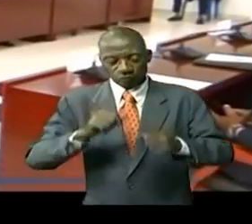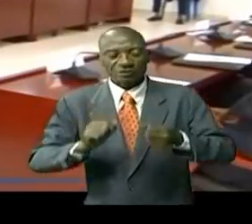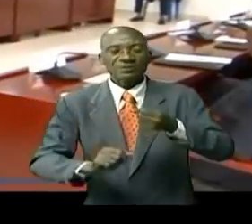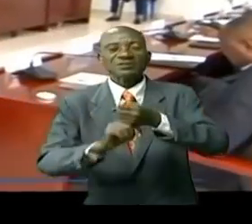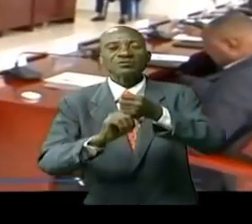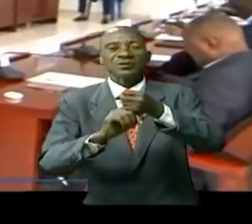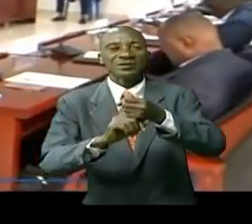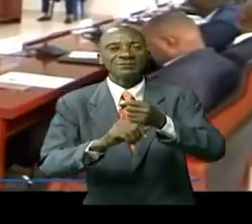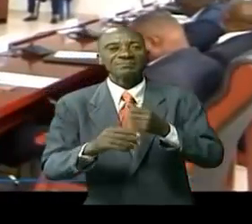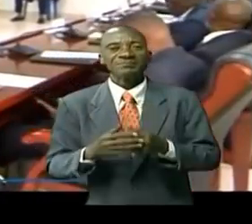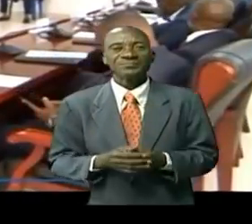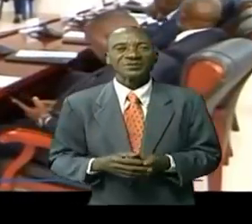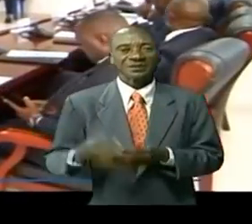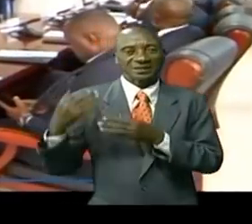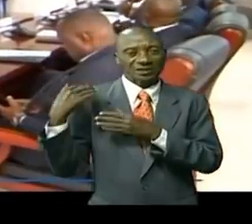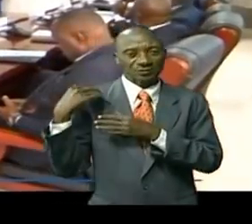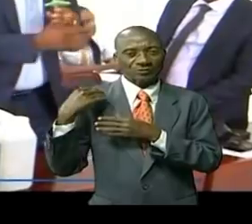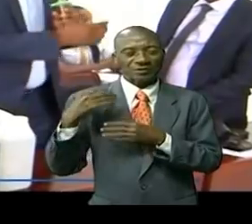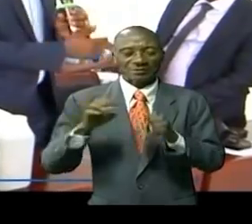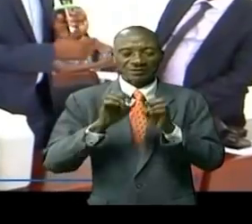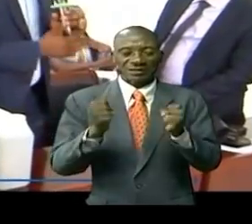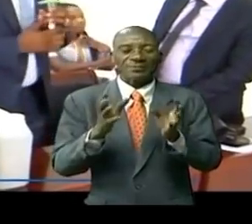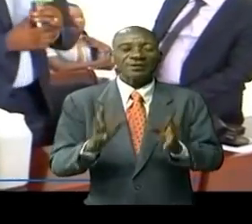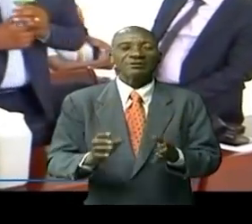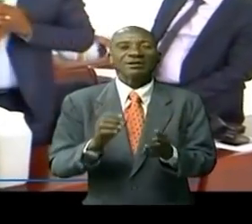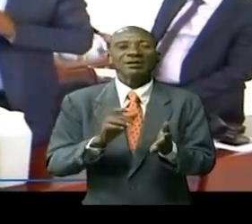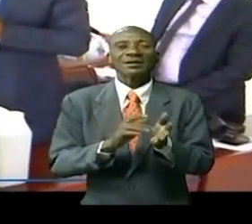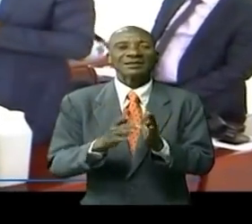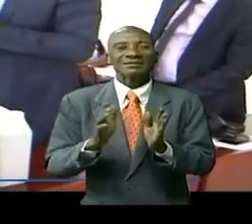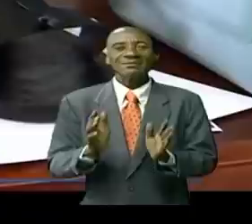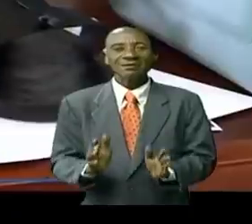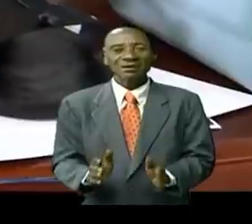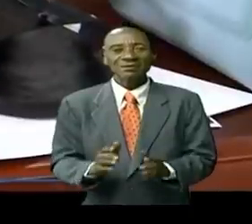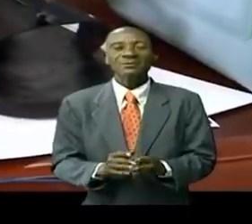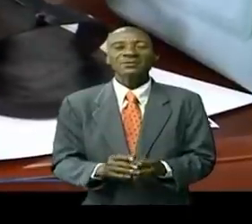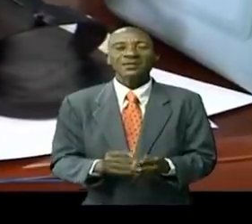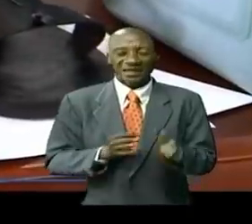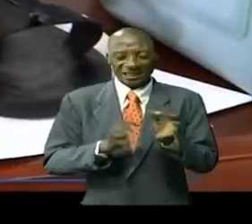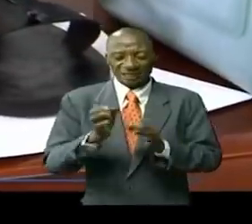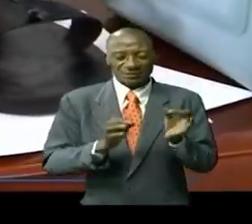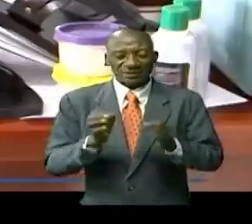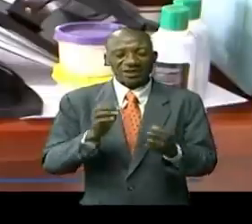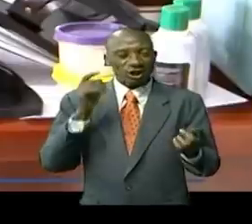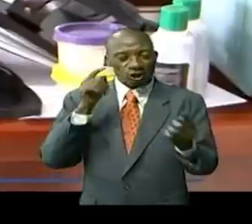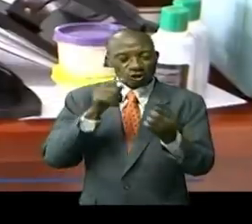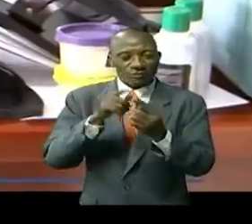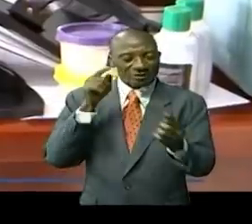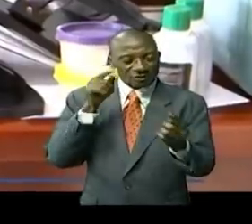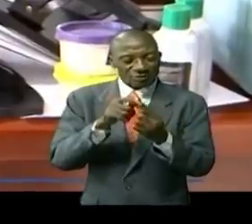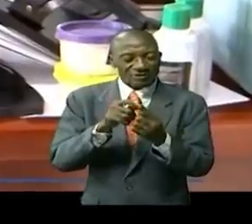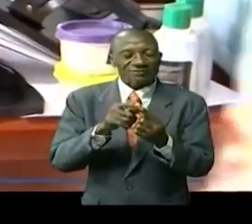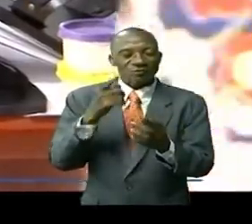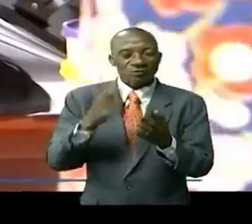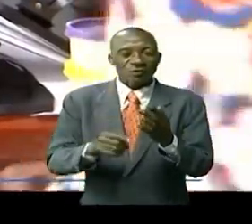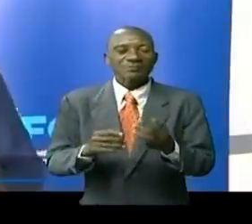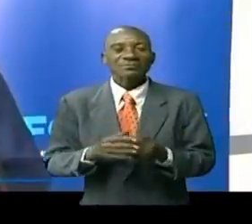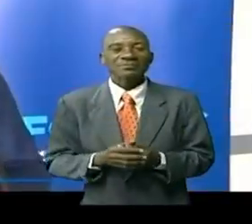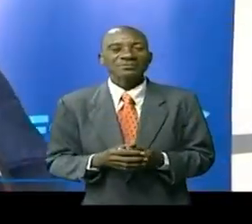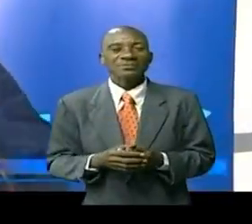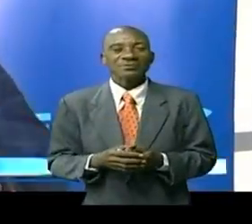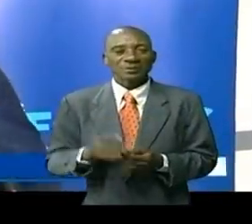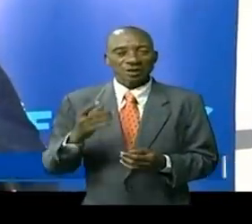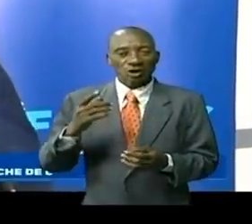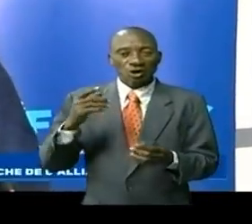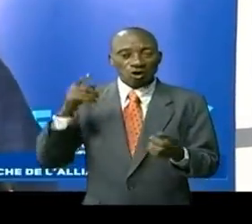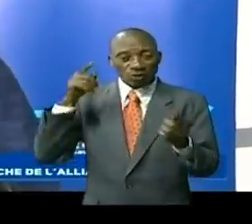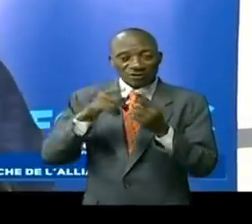des entrepreneurs chrétiens, Titi Mungenda, définit les objectifs attendus de l'atelier. L'objectif finit pour nous, c'est qu'un